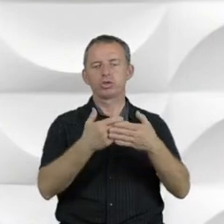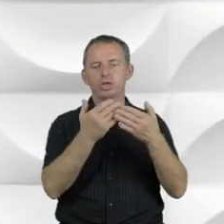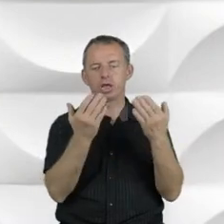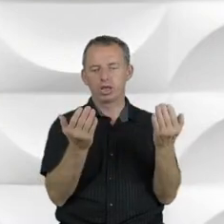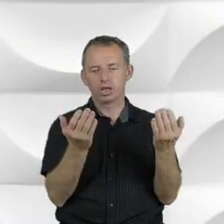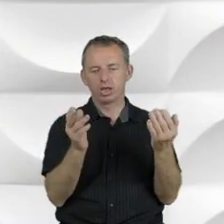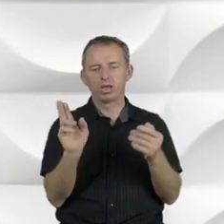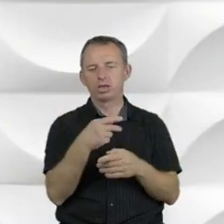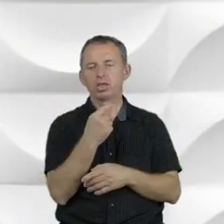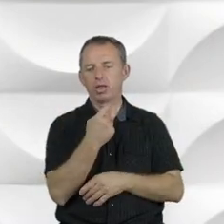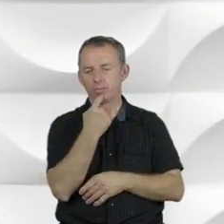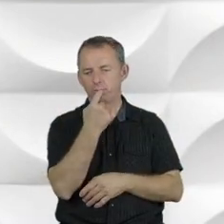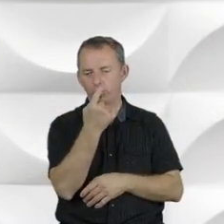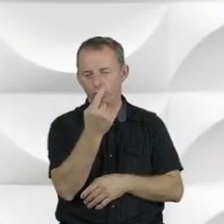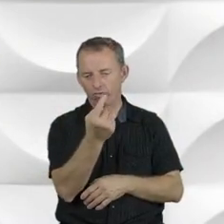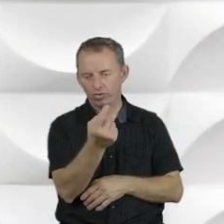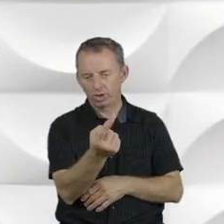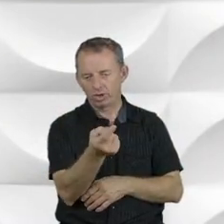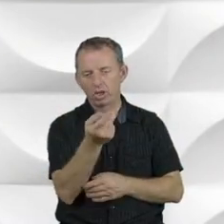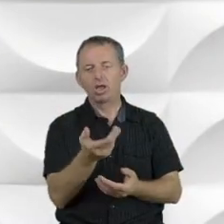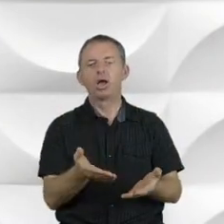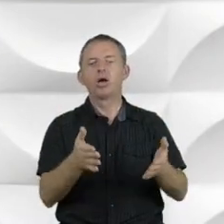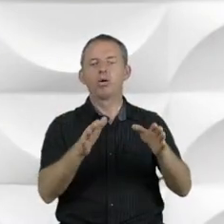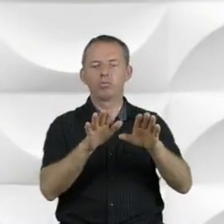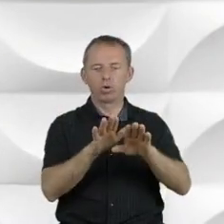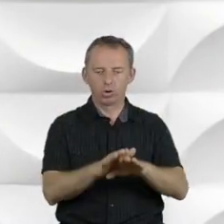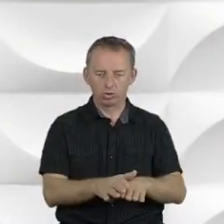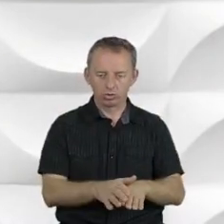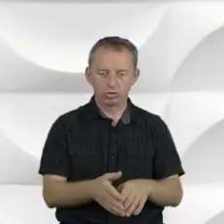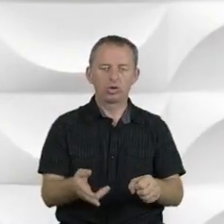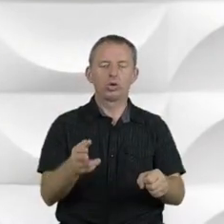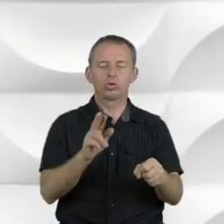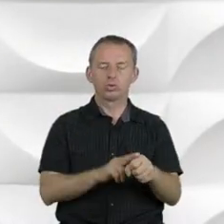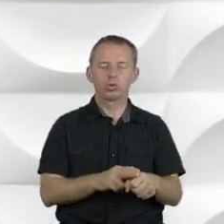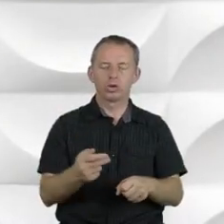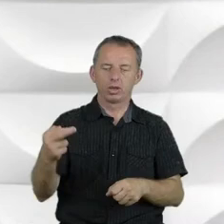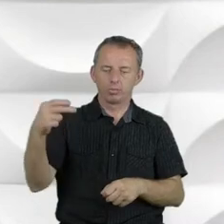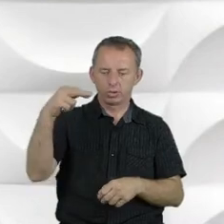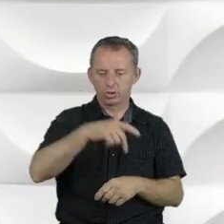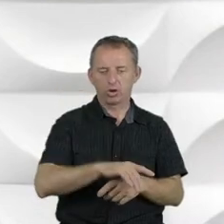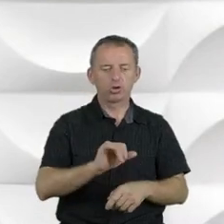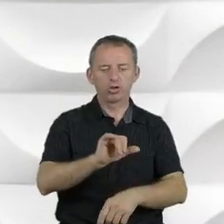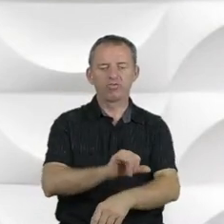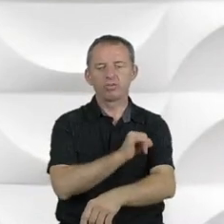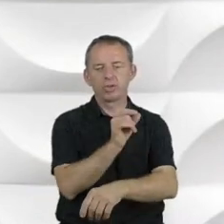kiedy powiecie błogosławiony, który przychodzi w imieniu Pańskim.